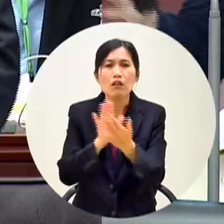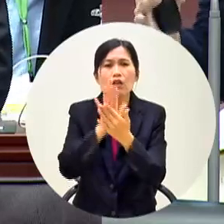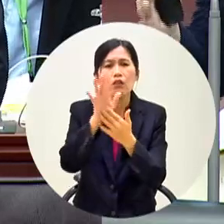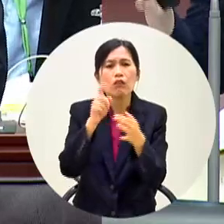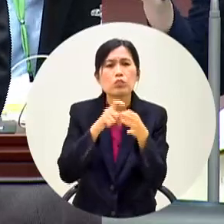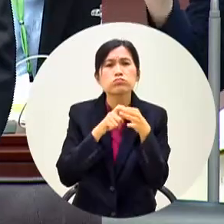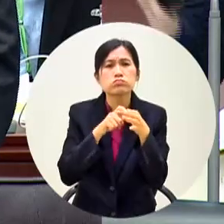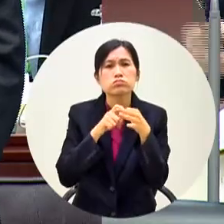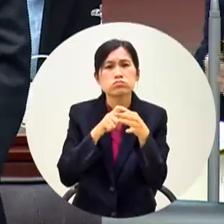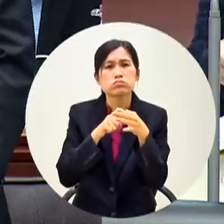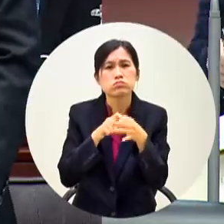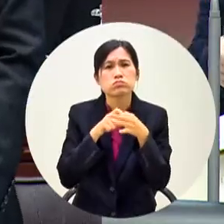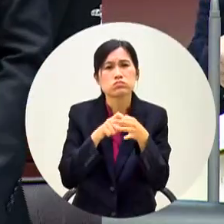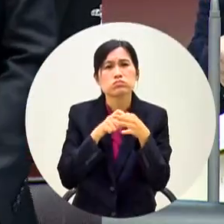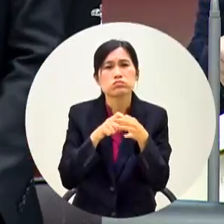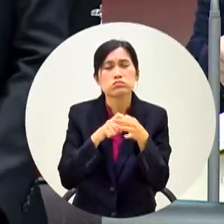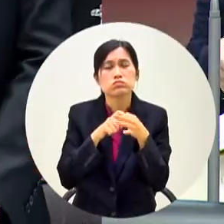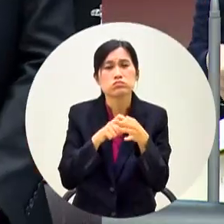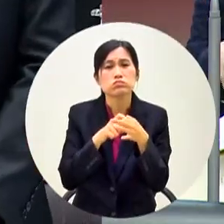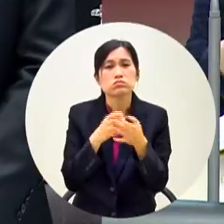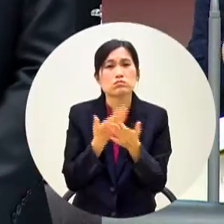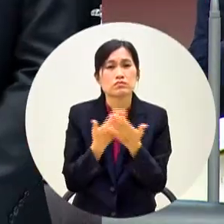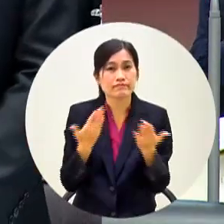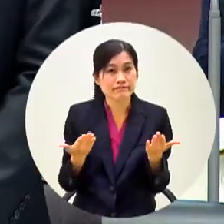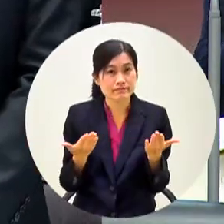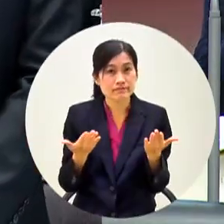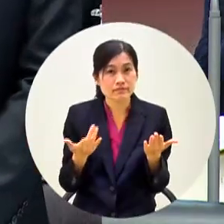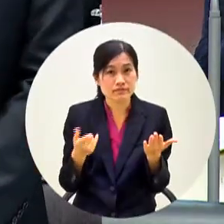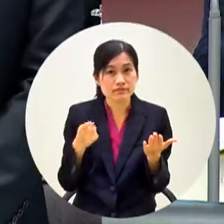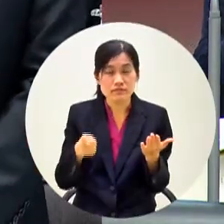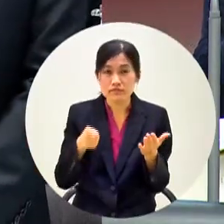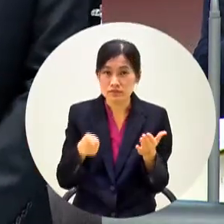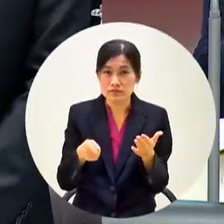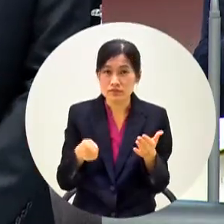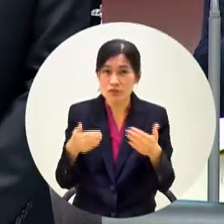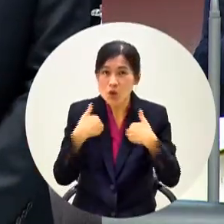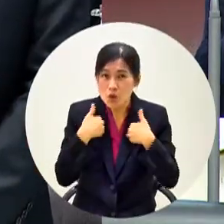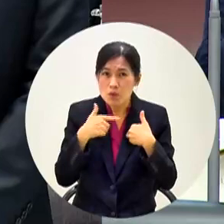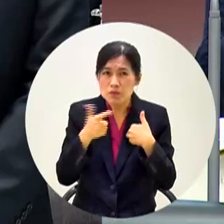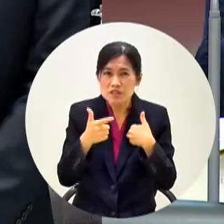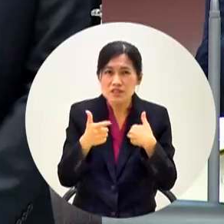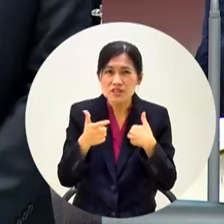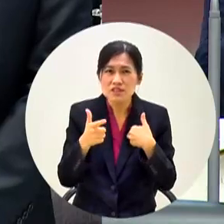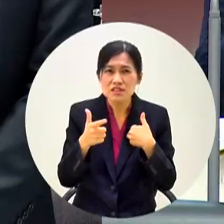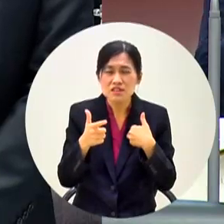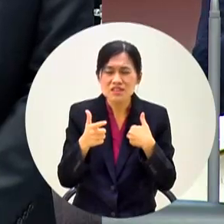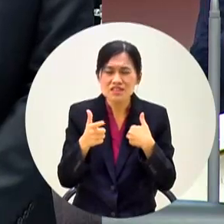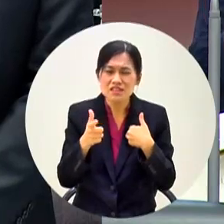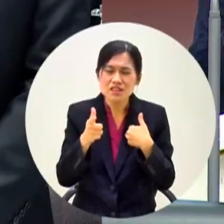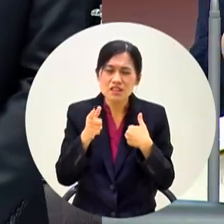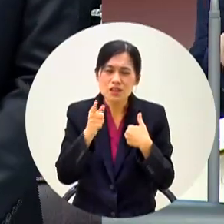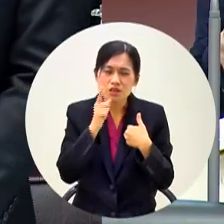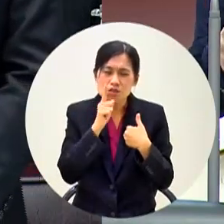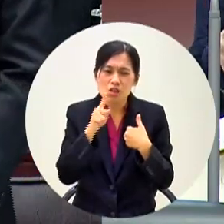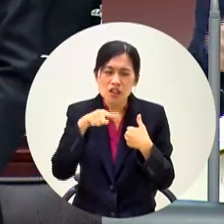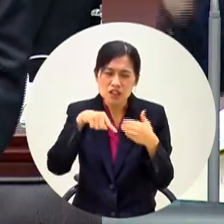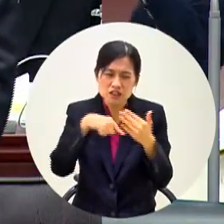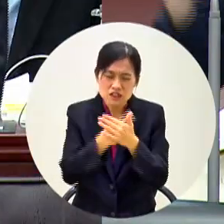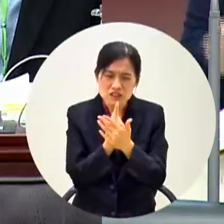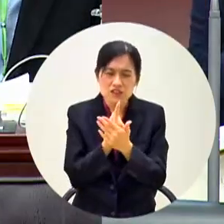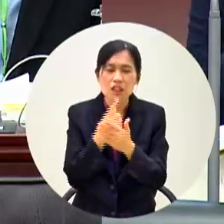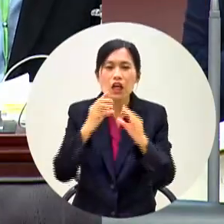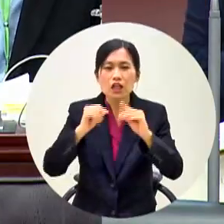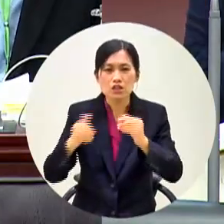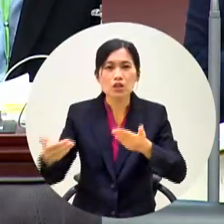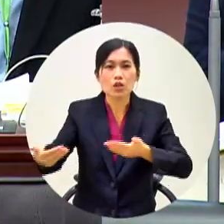生的一个工作。所以呢，对他来讲，不是只有你们所看的这么简单，就是